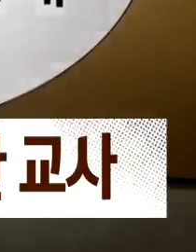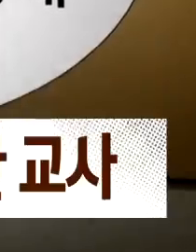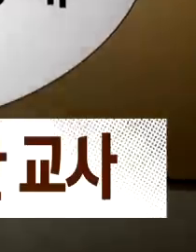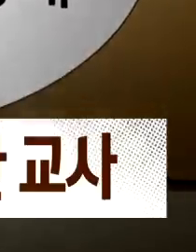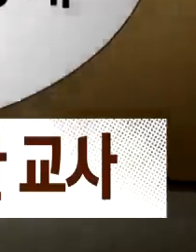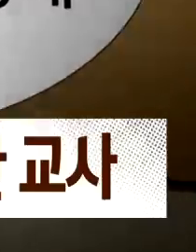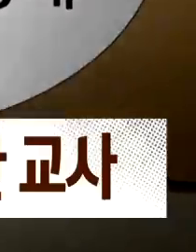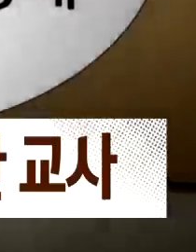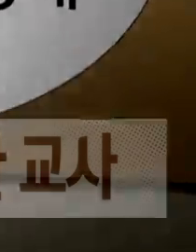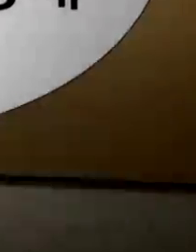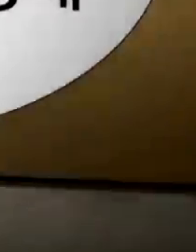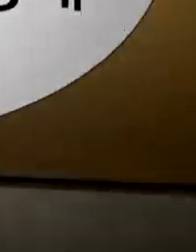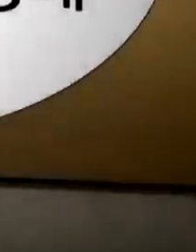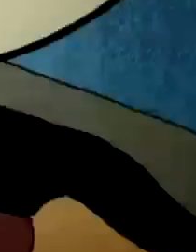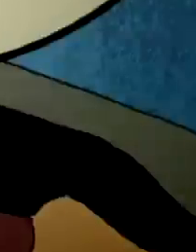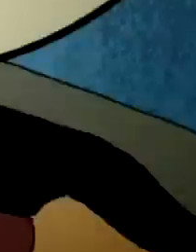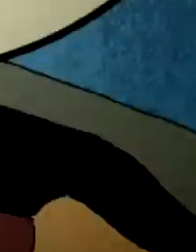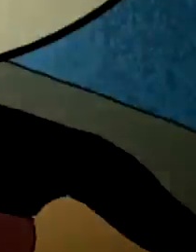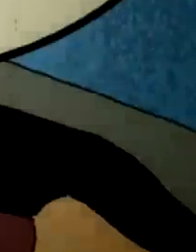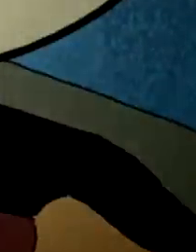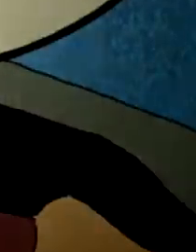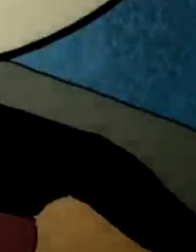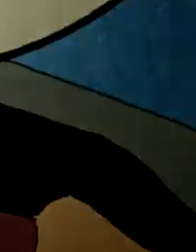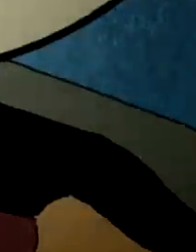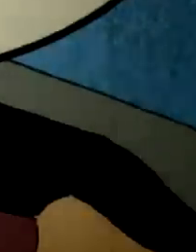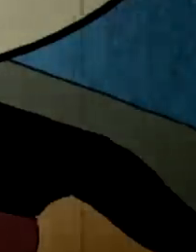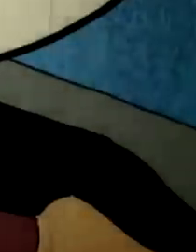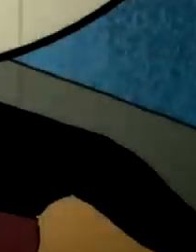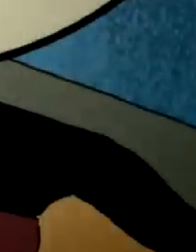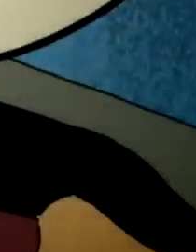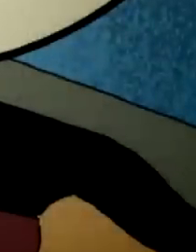부인하면서 심지어 2차 가해까지 서슴지 않았습니다.